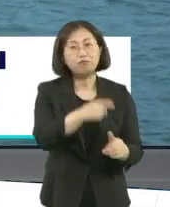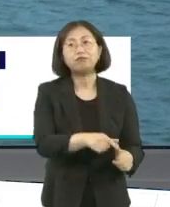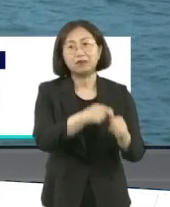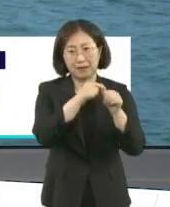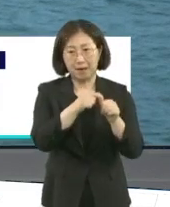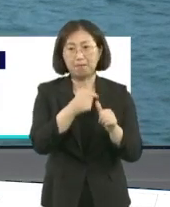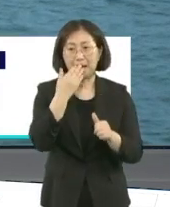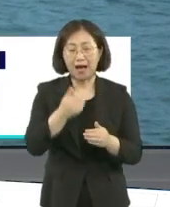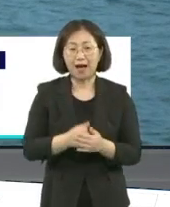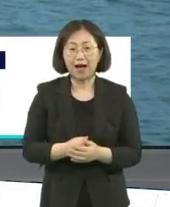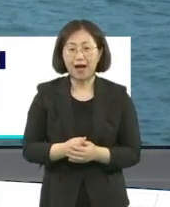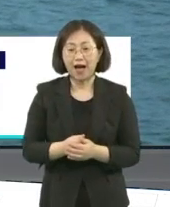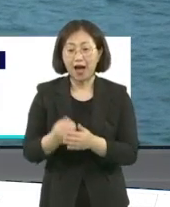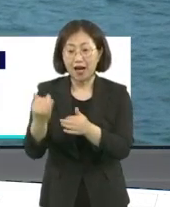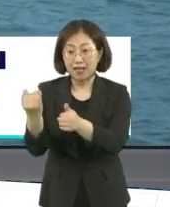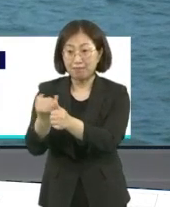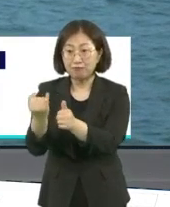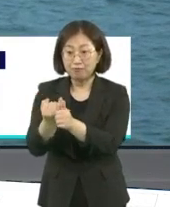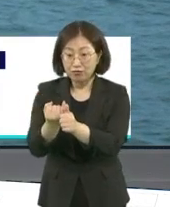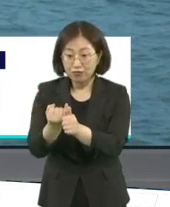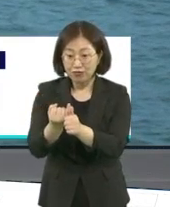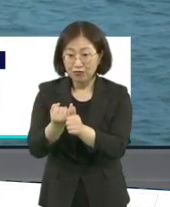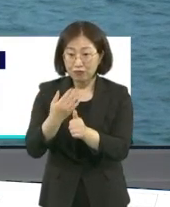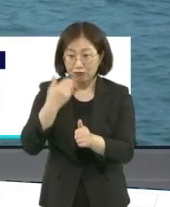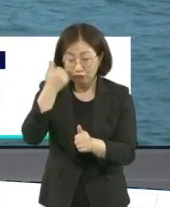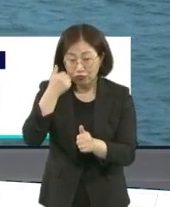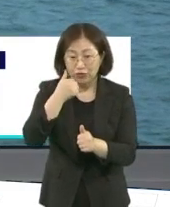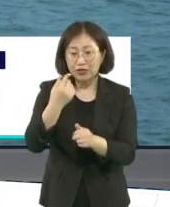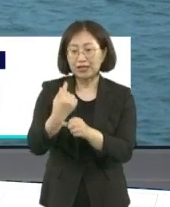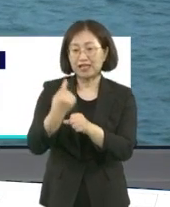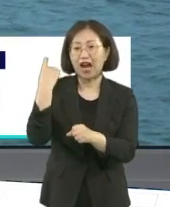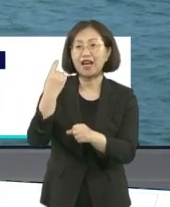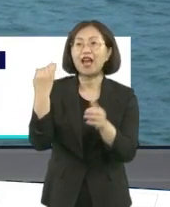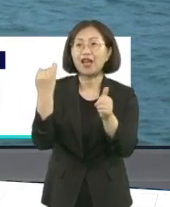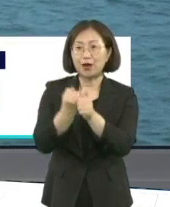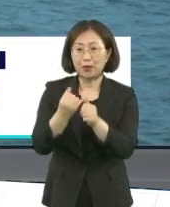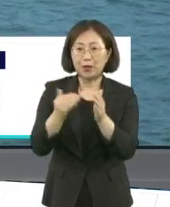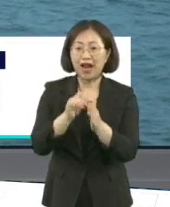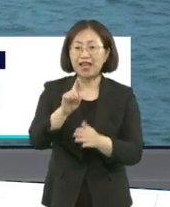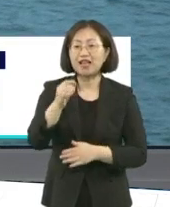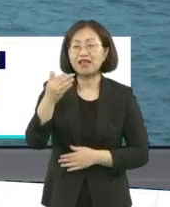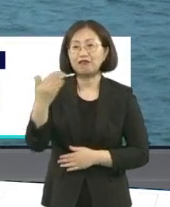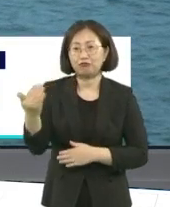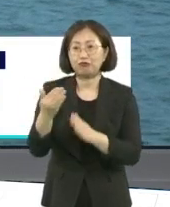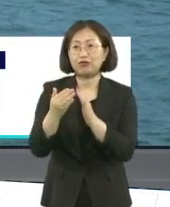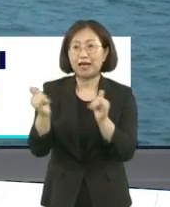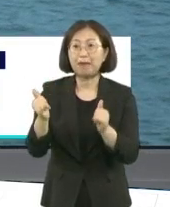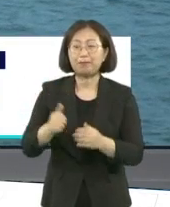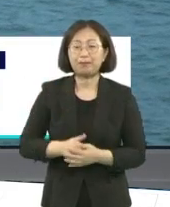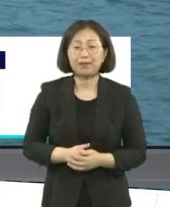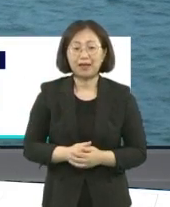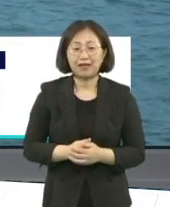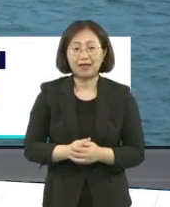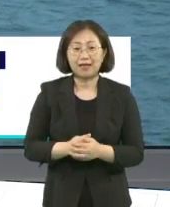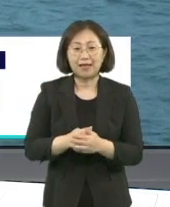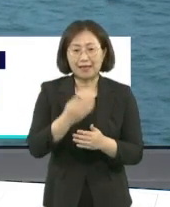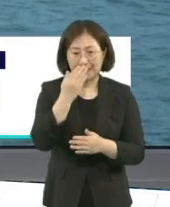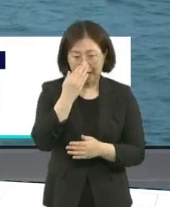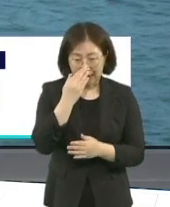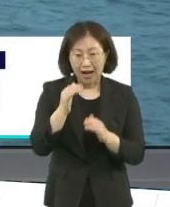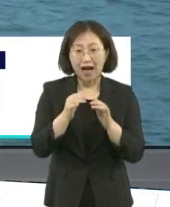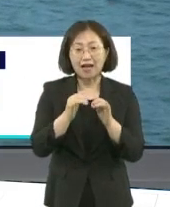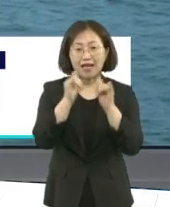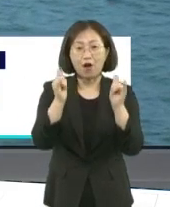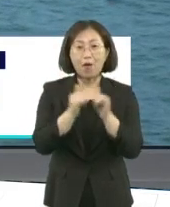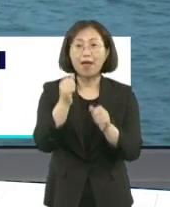있었는데요. 영웅처럼 나타난 이들은 알고 보니 지난해 결혼한 소방관 신혼부부였습니다. TJB 특별기획 착한 사회